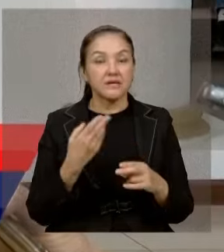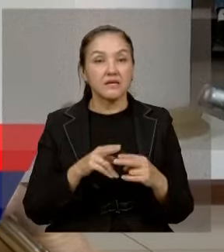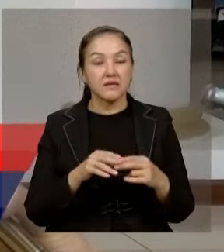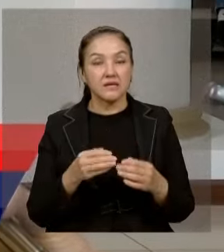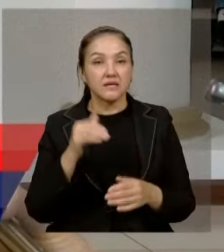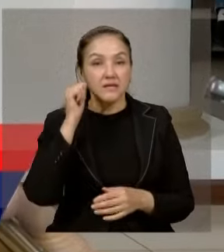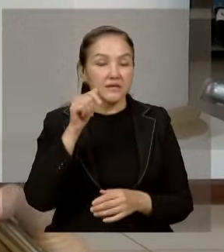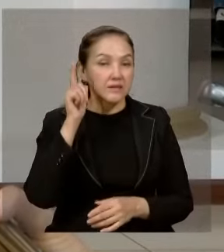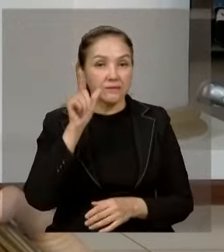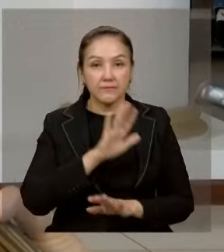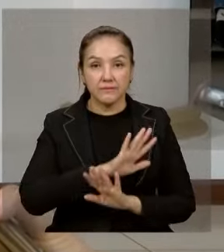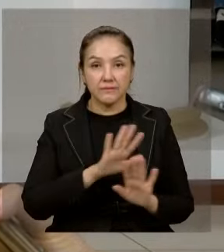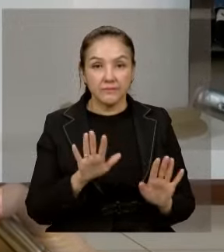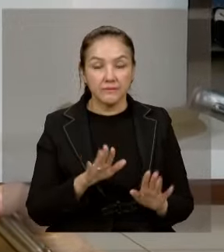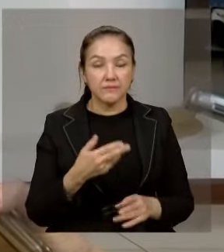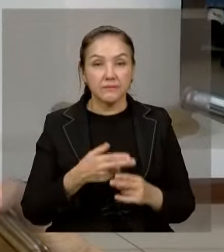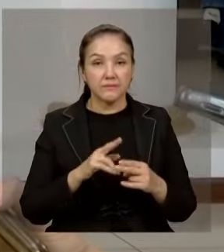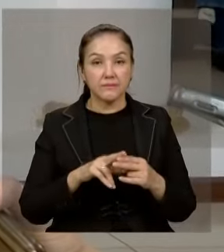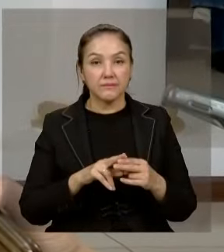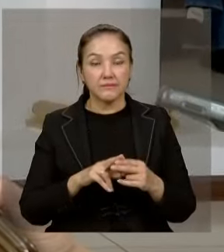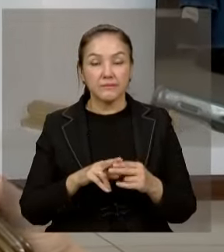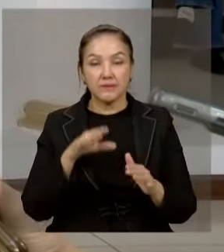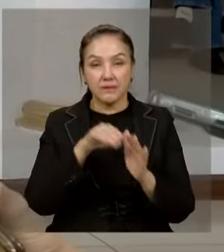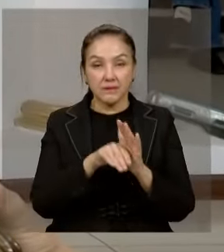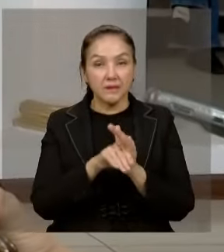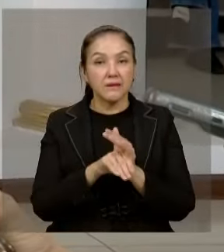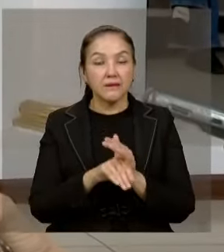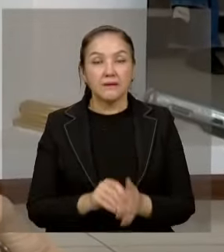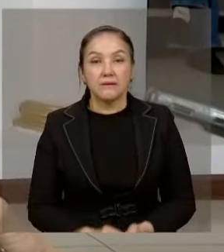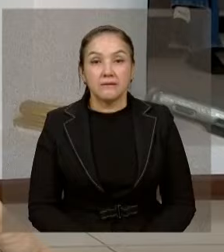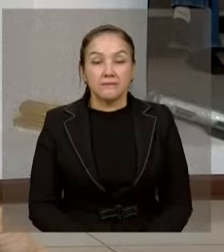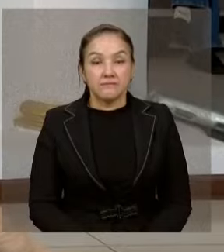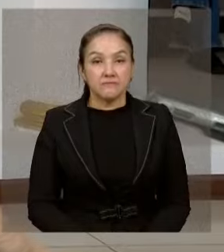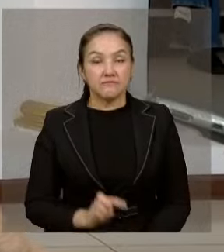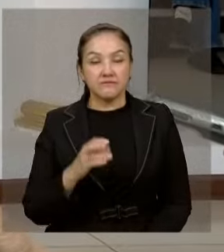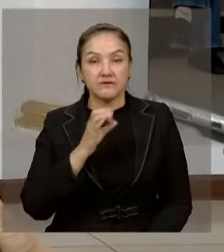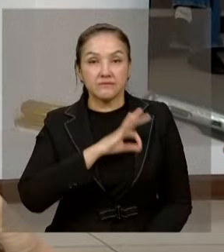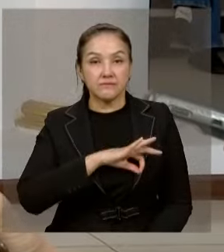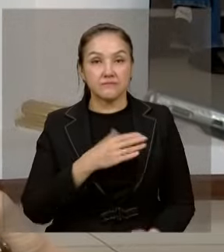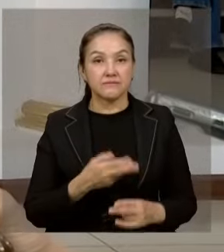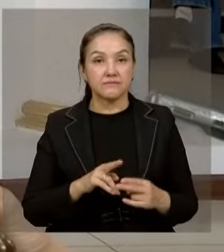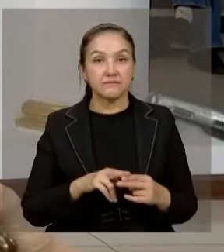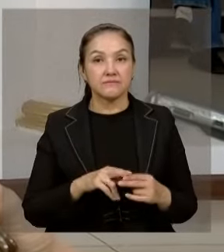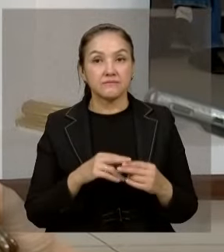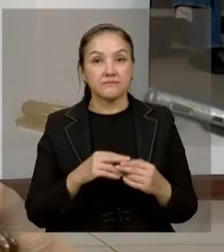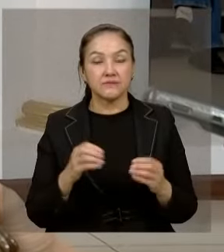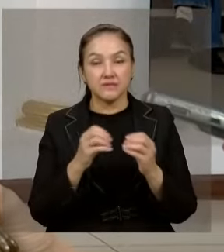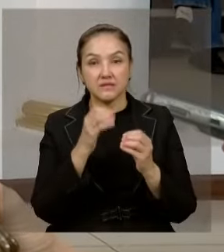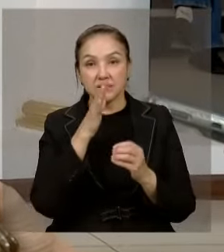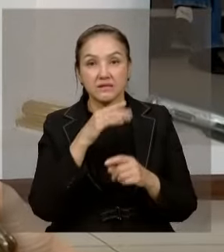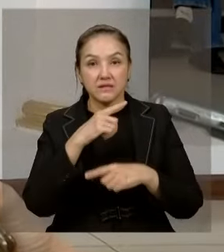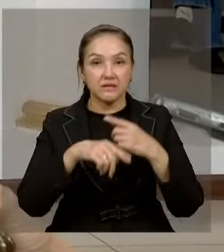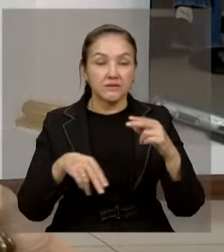не завтра не послезавтра подключается эксплуатацию поэтому это десятилетиями